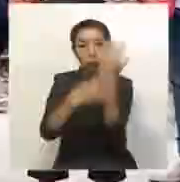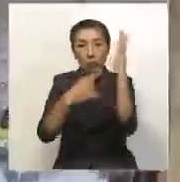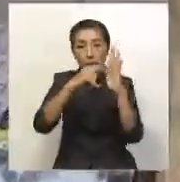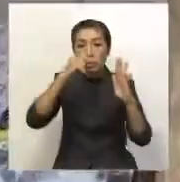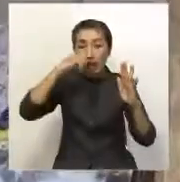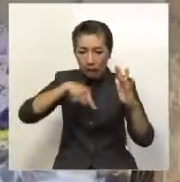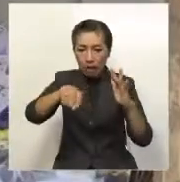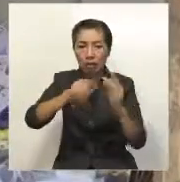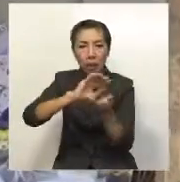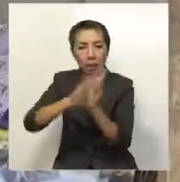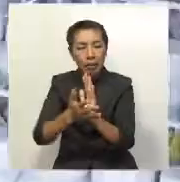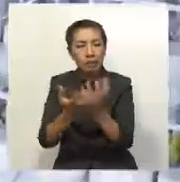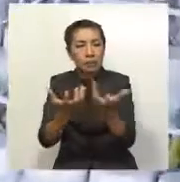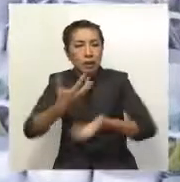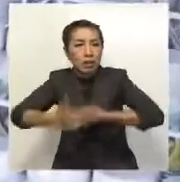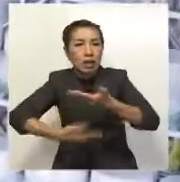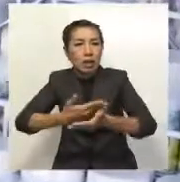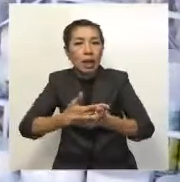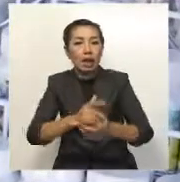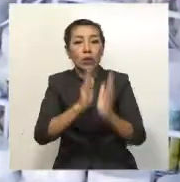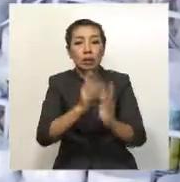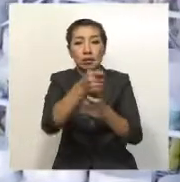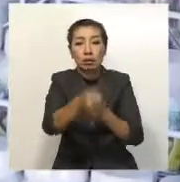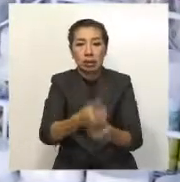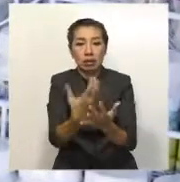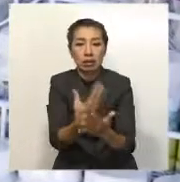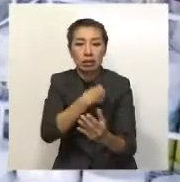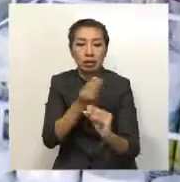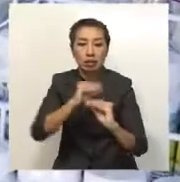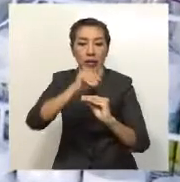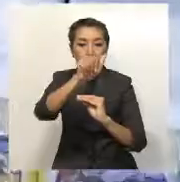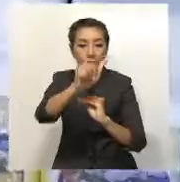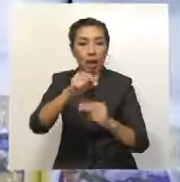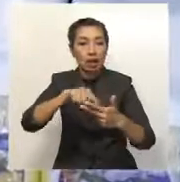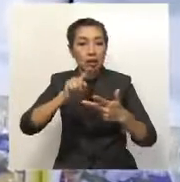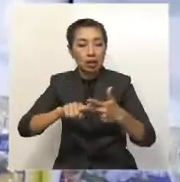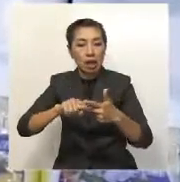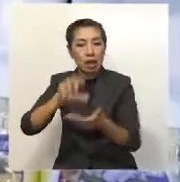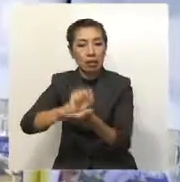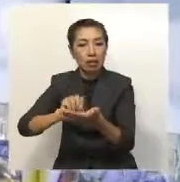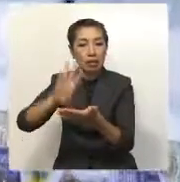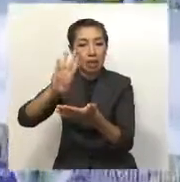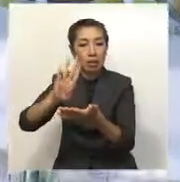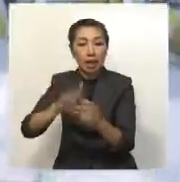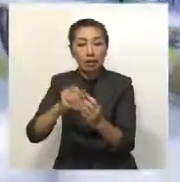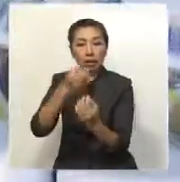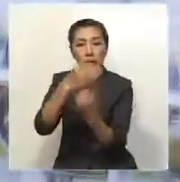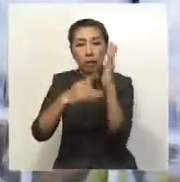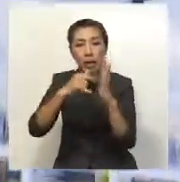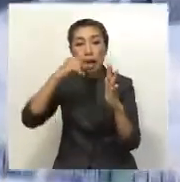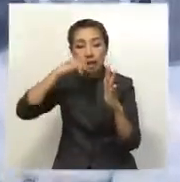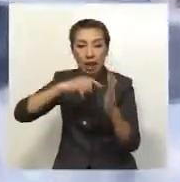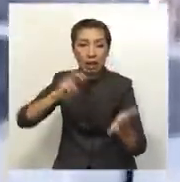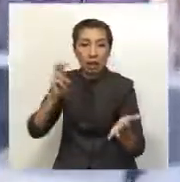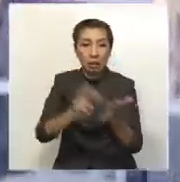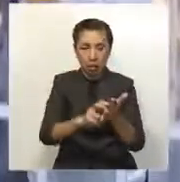านิ humanitarianเพิ่มรายได้ให้กบกระเศษตรกรแล้วให้พิจารณาใหจดตั้งสถาบันรับรองมาτάฐานสมุนไพรเพื่อตรวจ